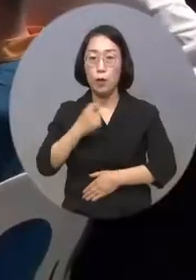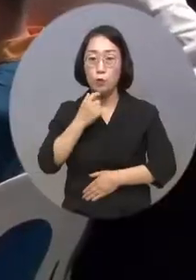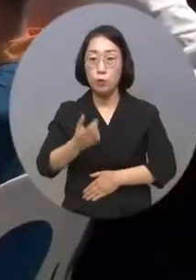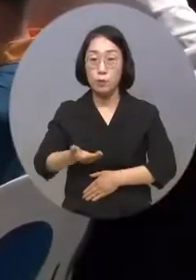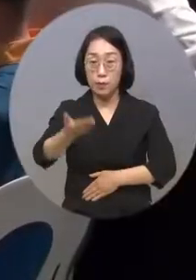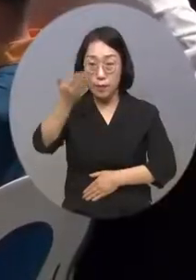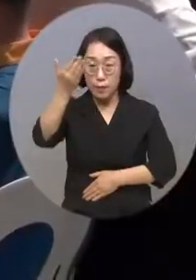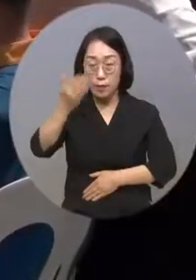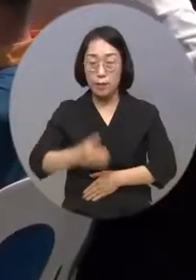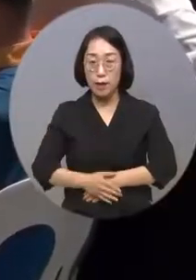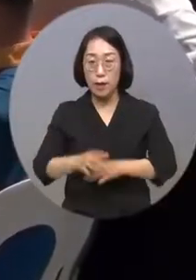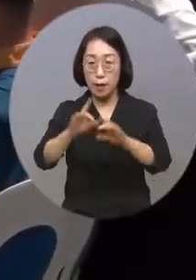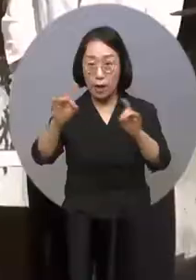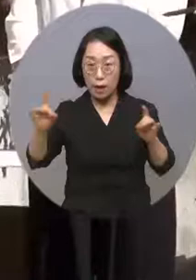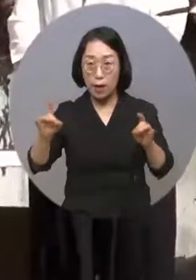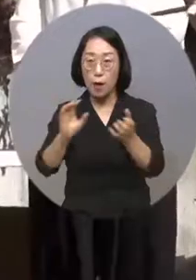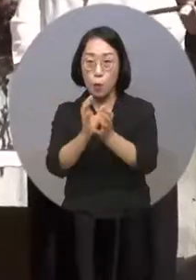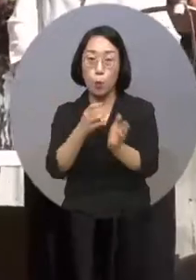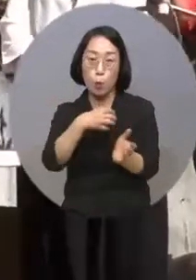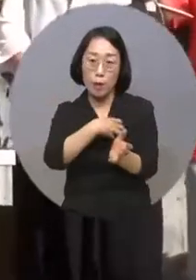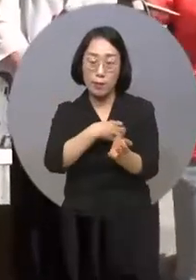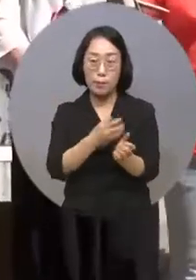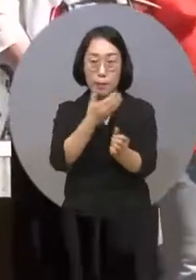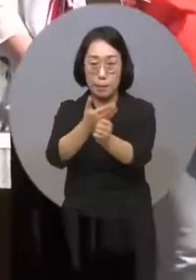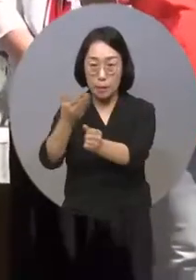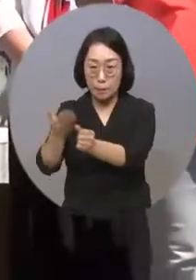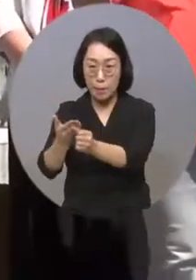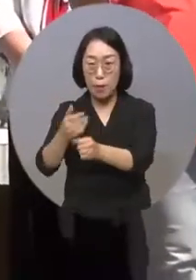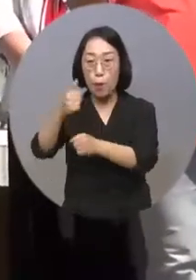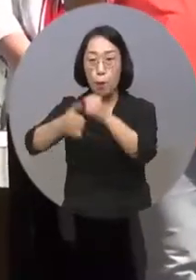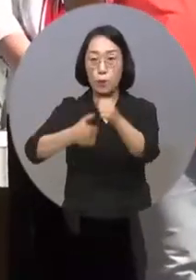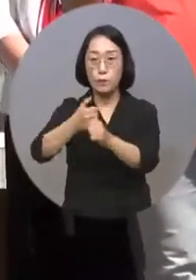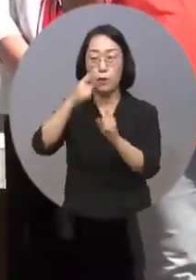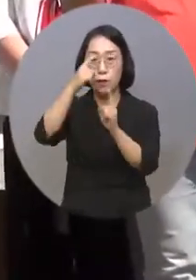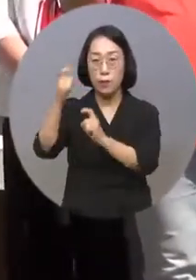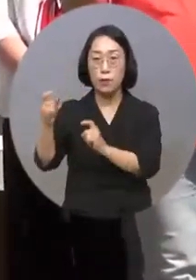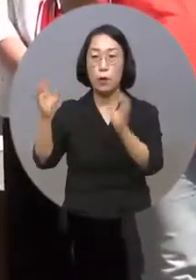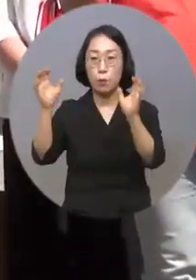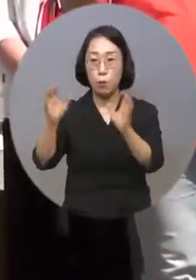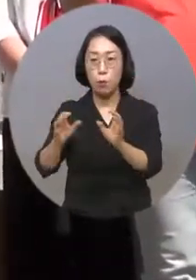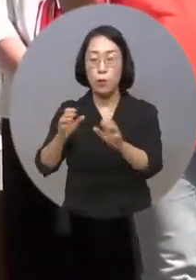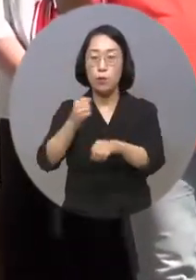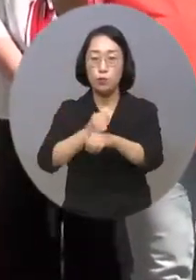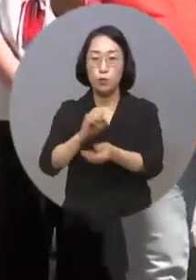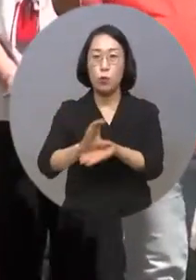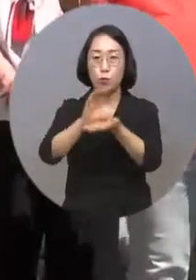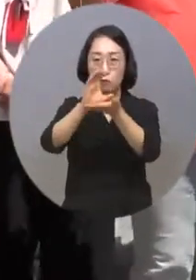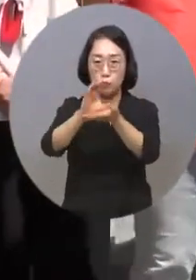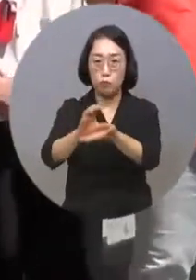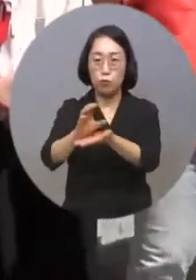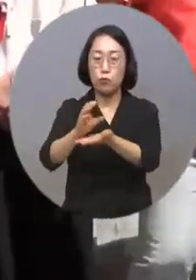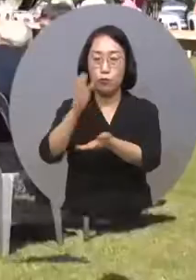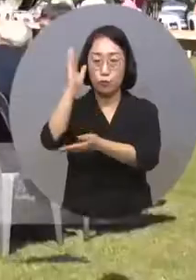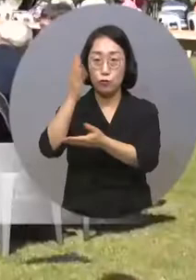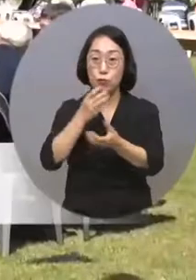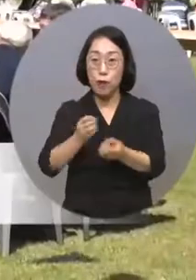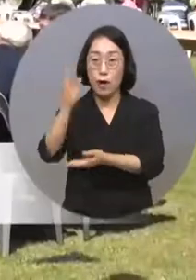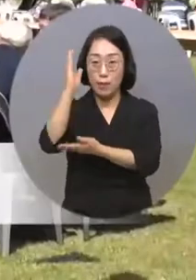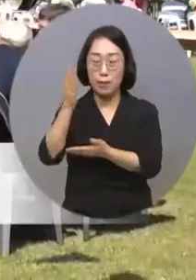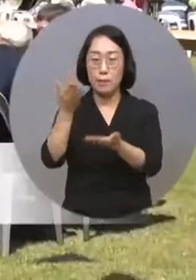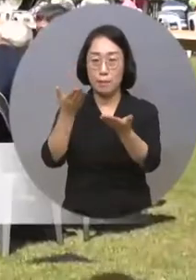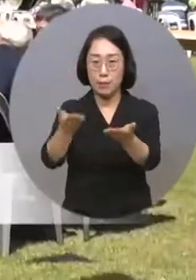이상 어르신들 카네이션 달아드리기, 시설 설립 50주년 기념식과 공로패 수여, 축사로 이루어졌습니다.